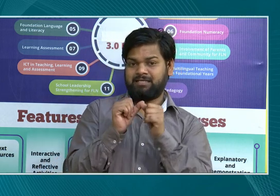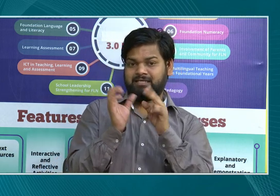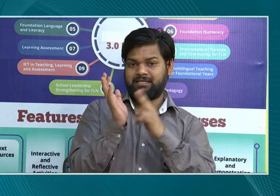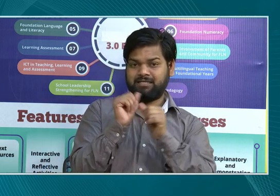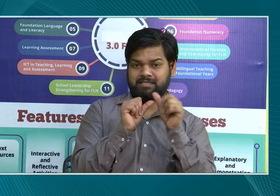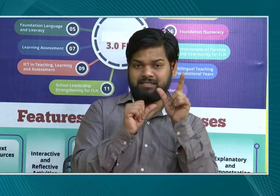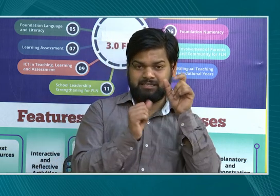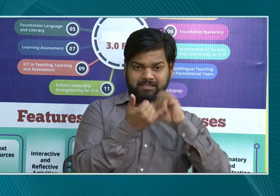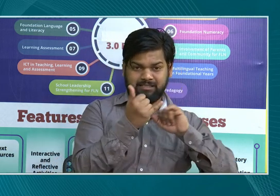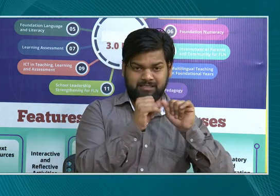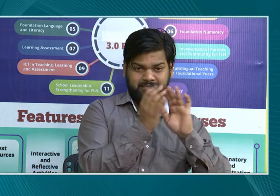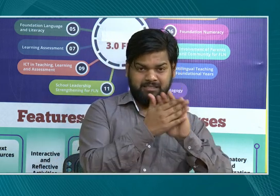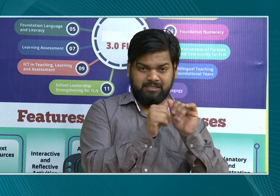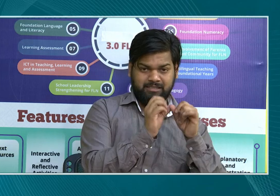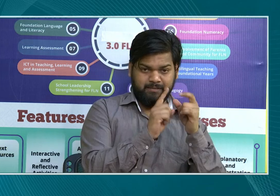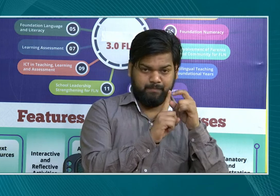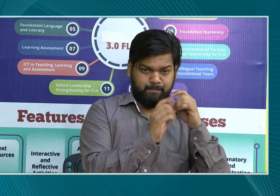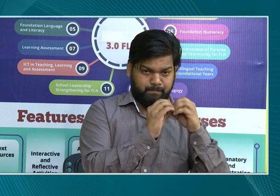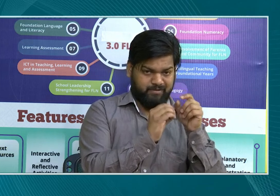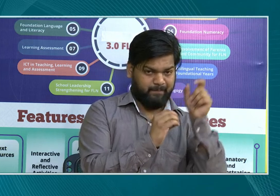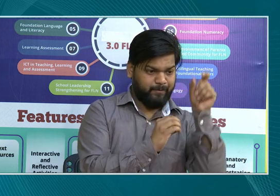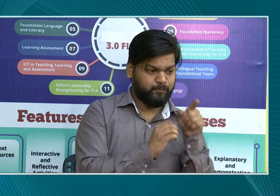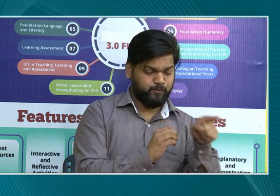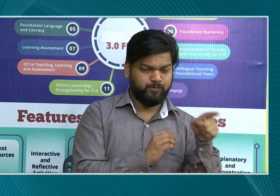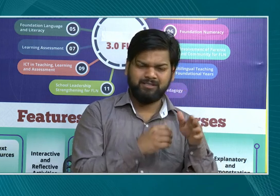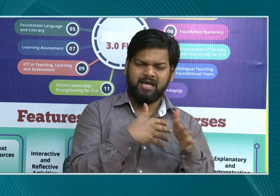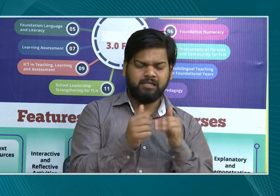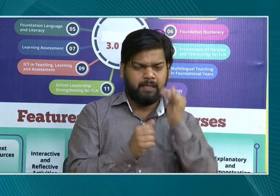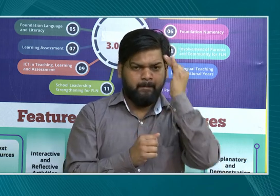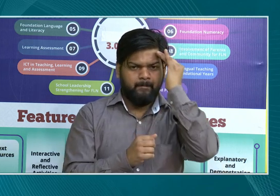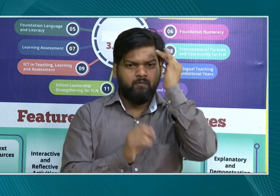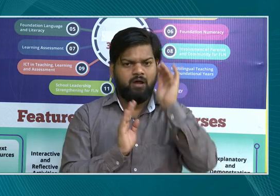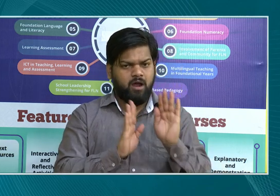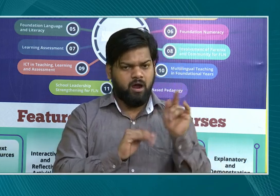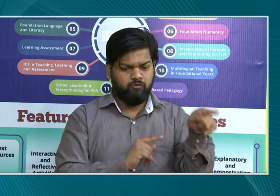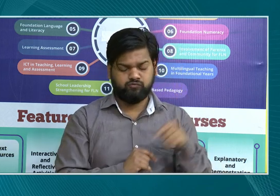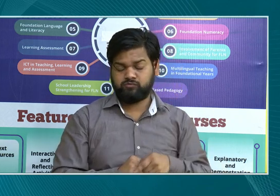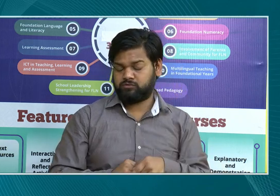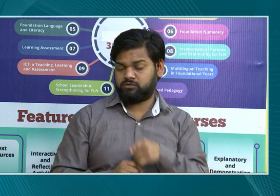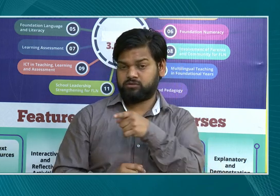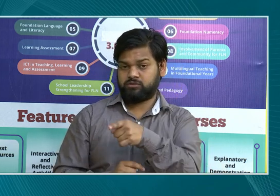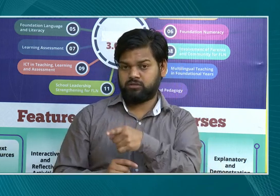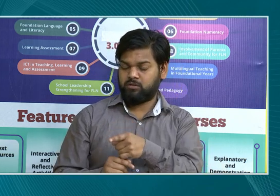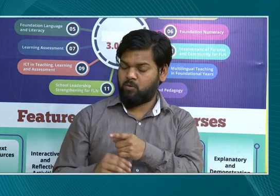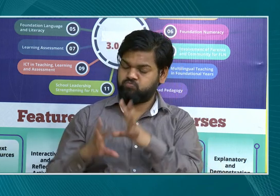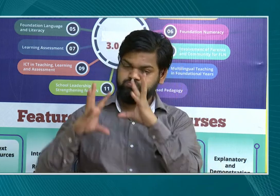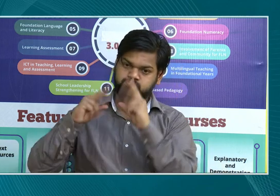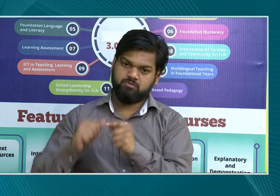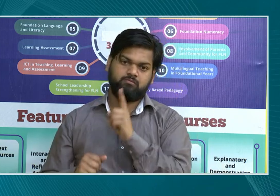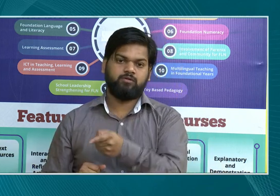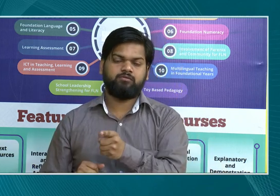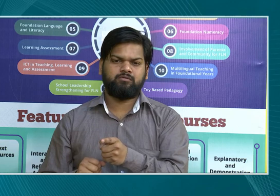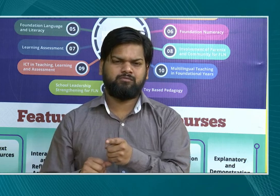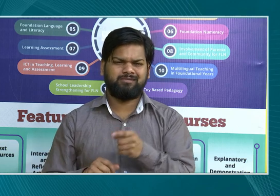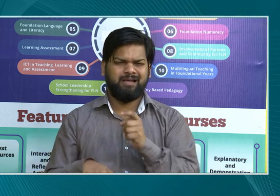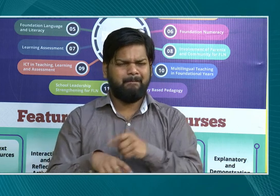क्योंकि इस तार के बाद जो है वहां ब्रिटेन में एक बहुत बड़ा लेख छापा था वहां के टाइम्स पत्र में